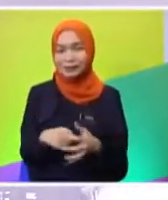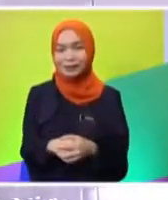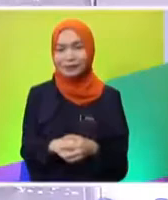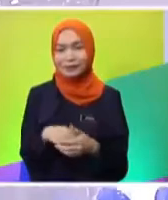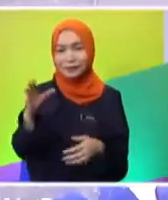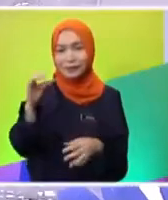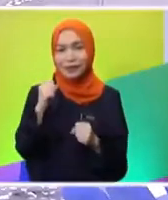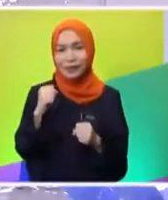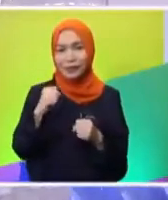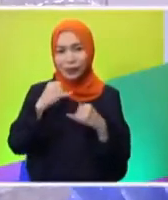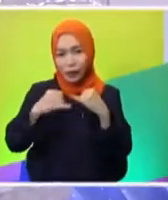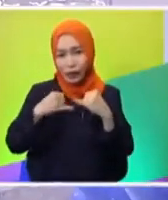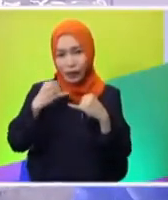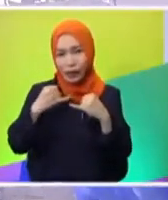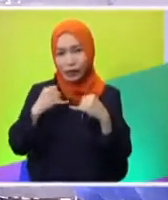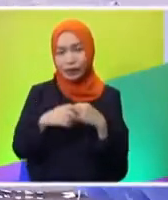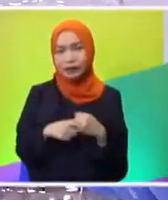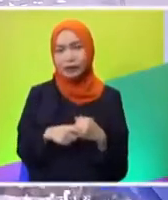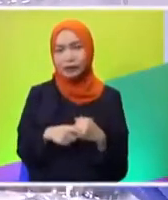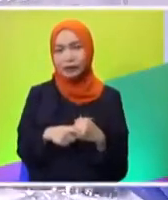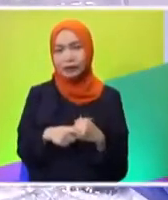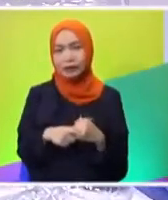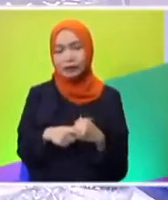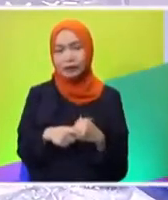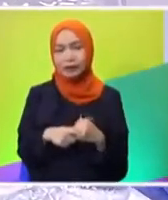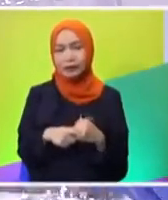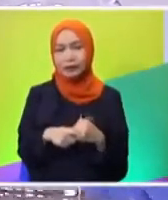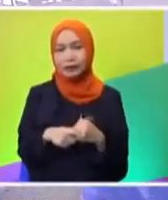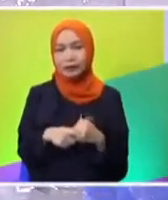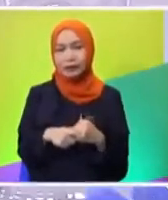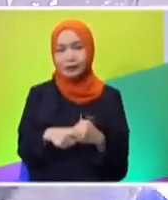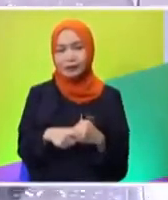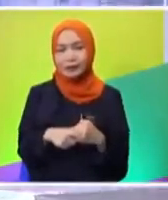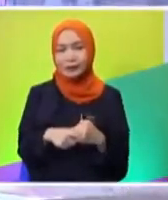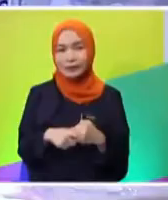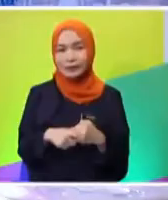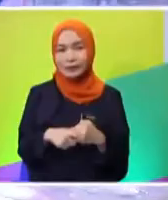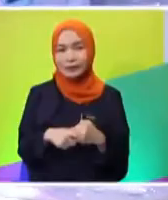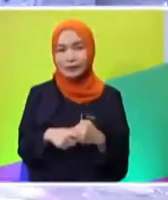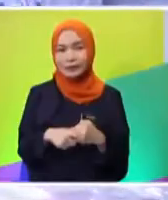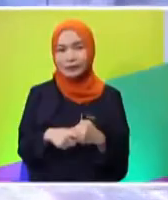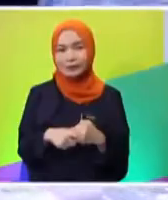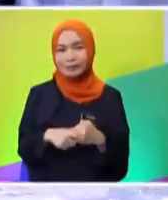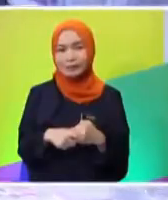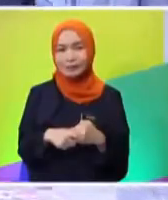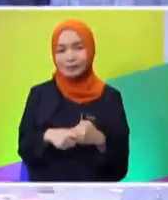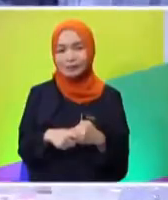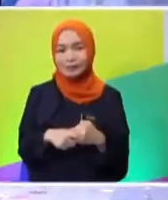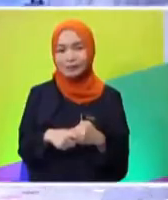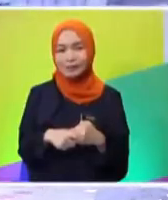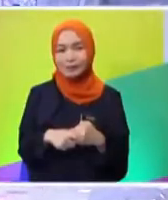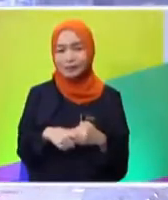dekat depan itu kita ikadi berhujung Deni Ini fungsinya Ah ini fungsinya kita najmuddin edt keluar